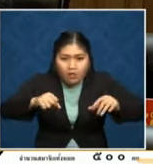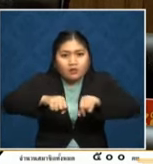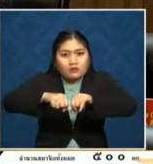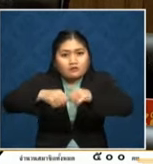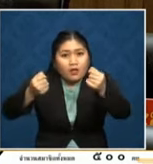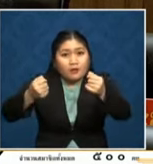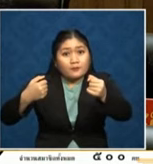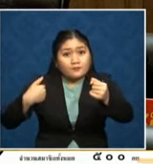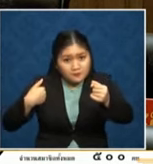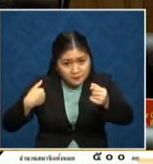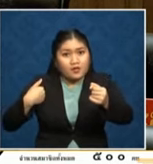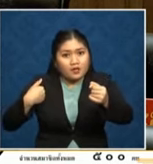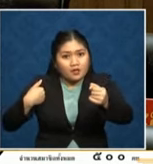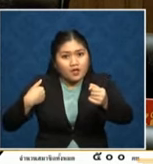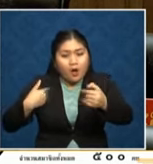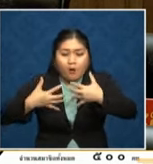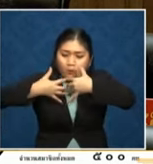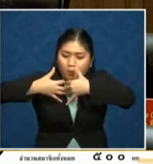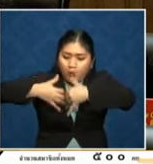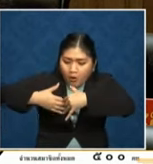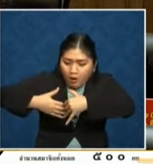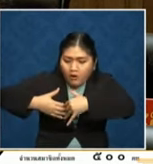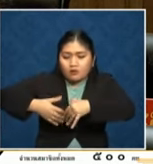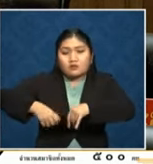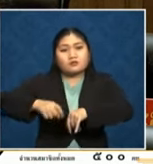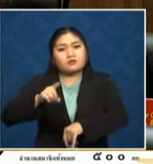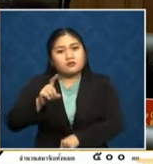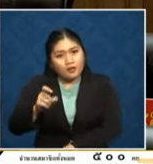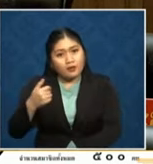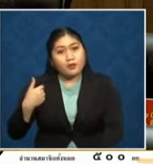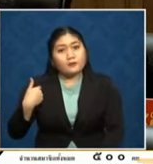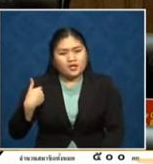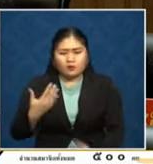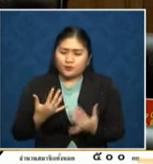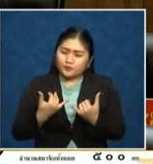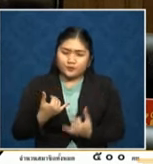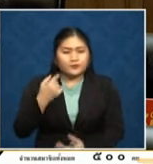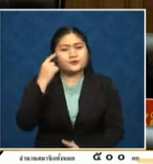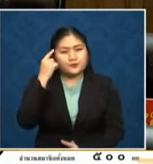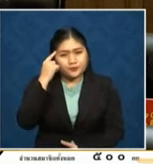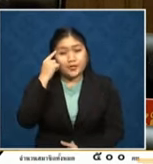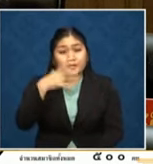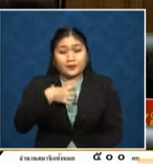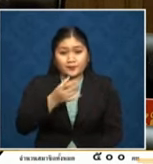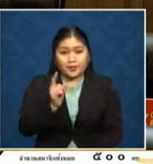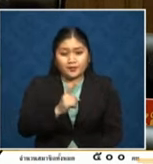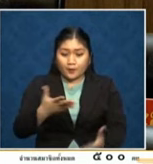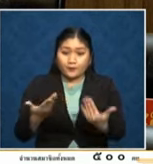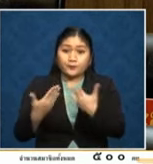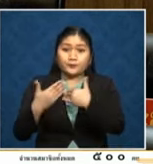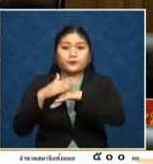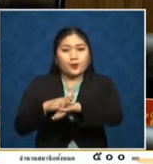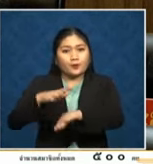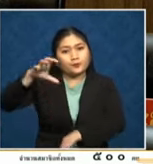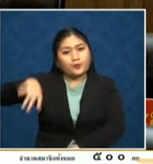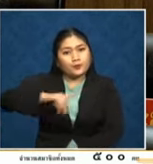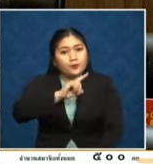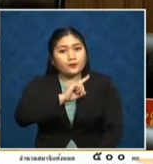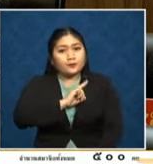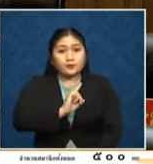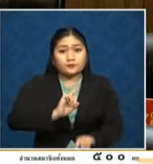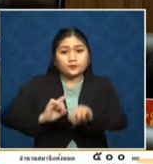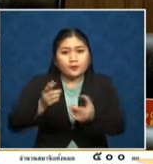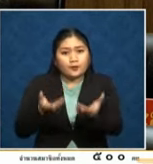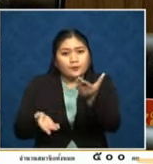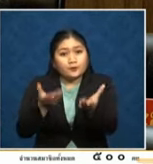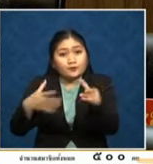วก็แตกไปเครื่องเสียบ้างค่ะทำให้วันนี้ดิฉันก็เลยอยากจะ ประสานทางหน่วยงานที่เกี่ยวข้องนะคะ